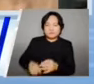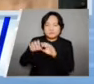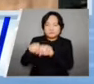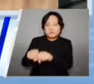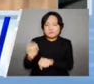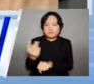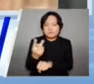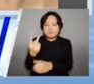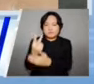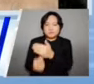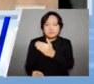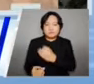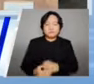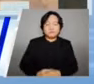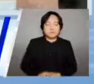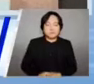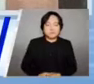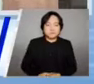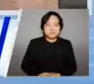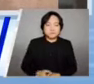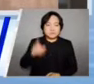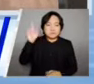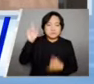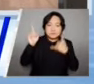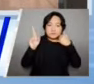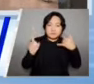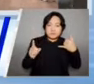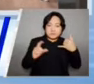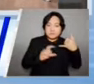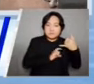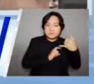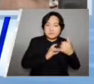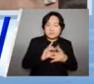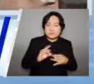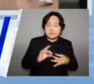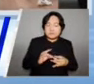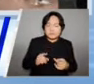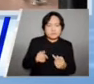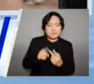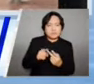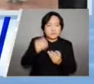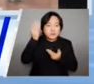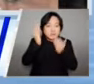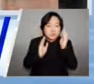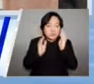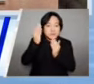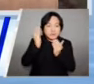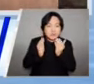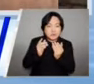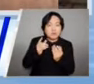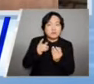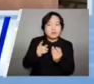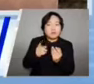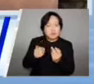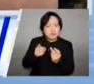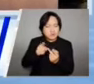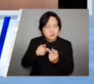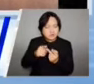ating upline, kumbaga, nitong si Malaysia national ay isang Chinese national. So,